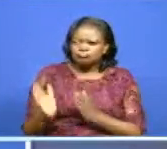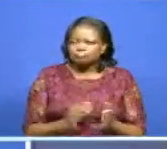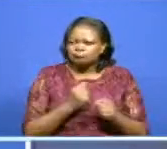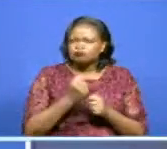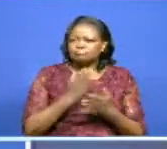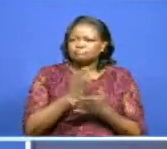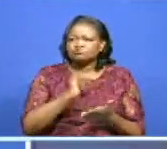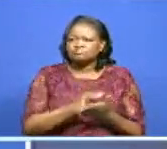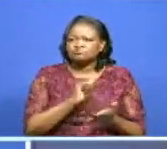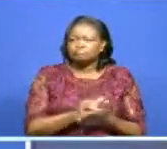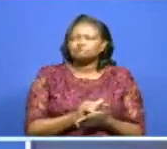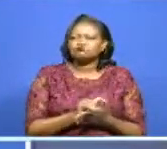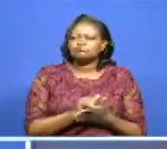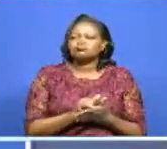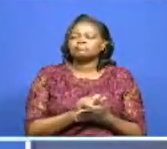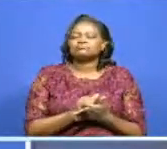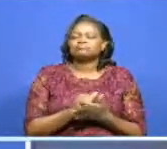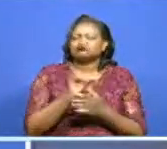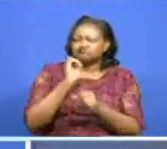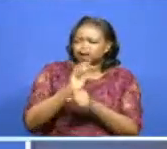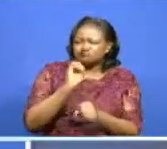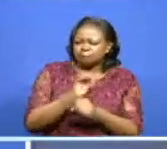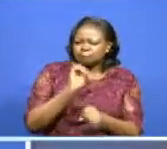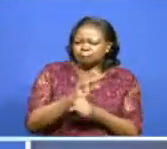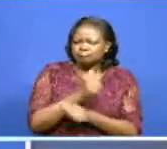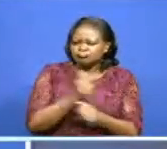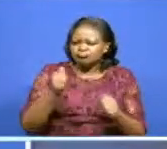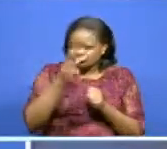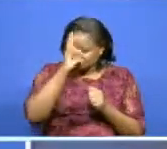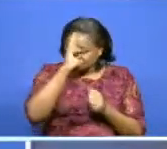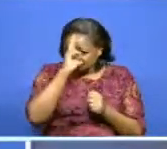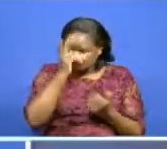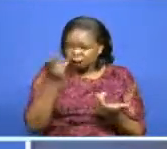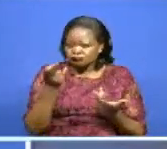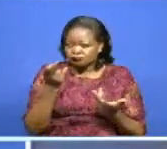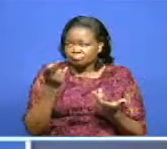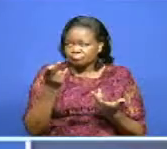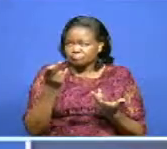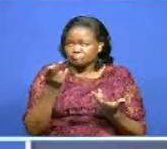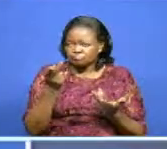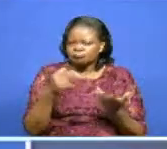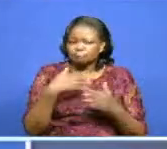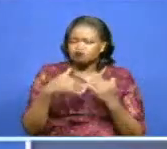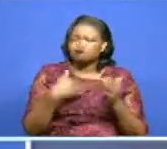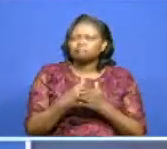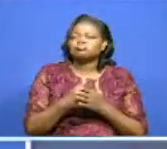kuhakikisha huduma za ushauri na saha zinatolewa kwa maafisa wa polisi wa ngazi za chini zaidi.